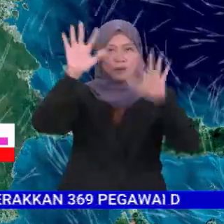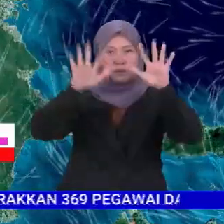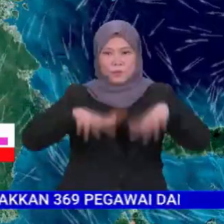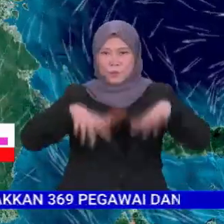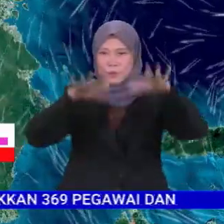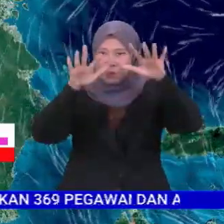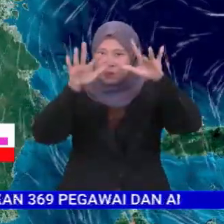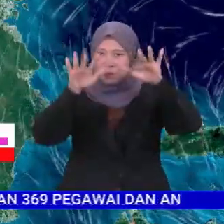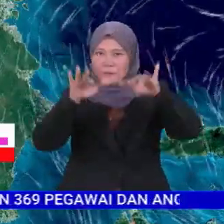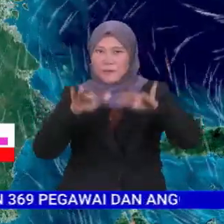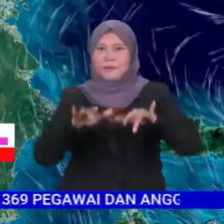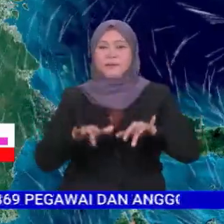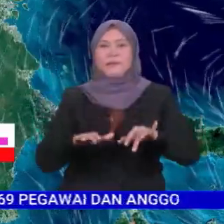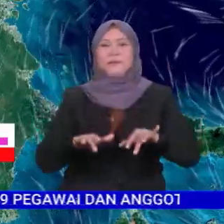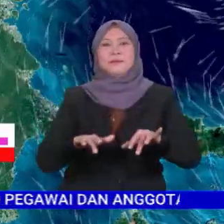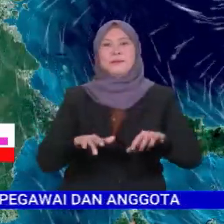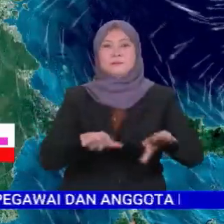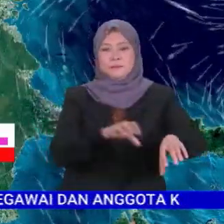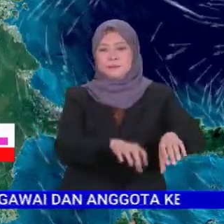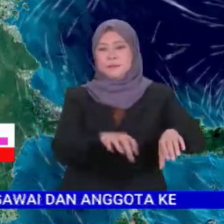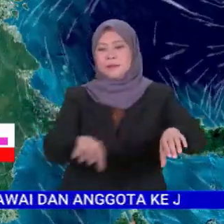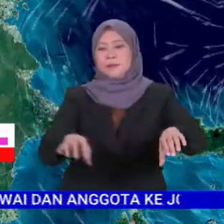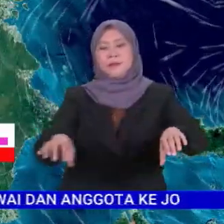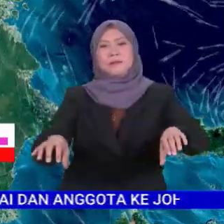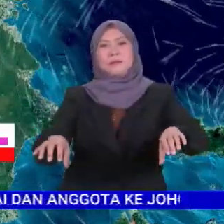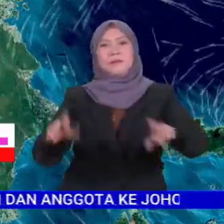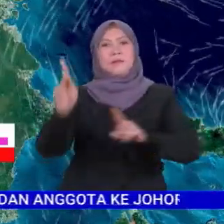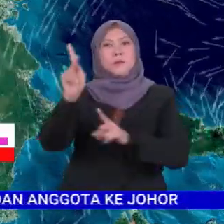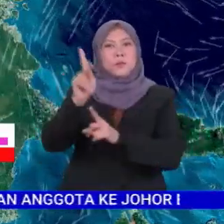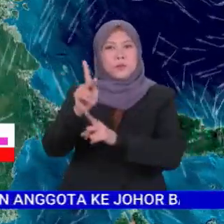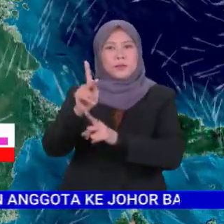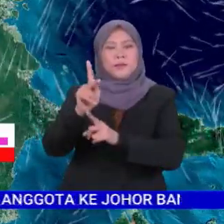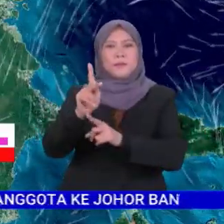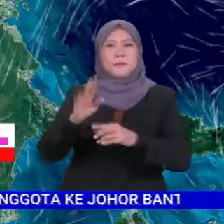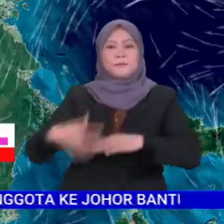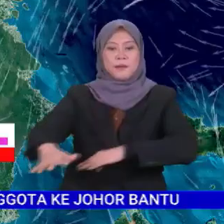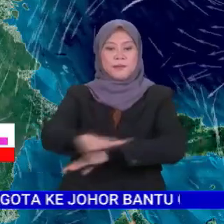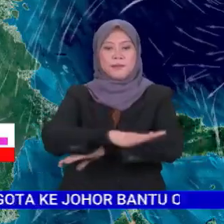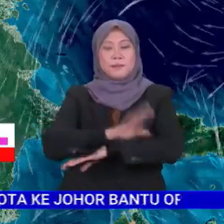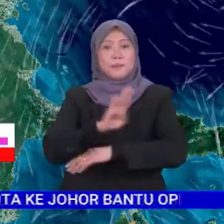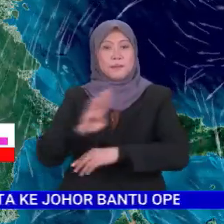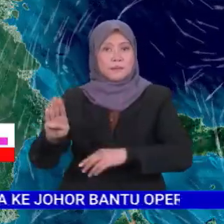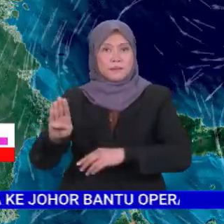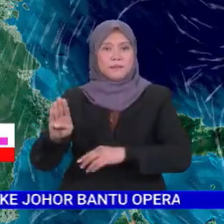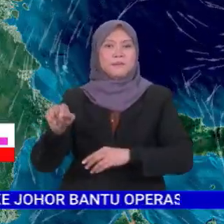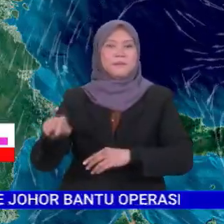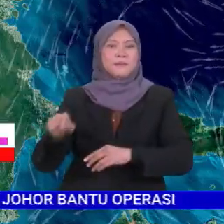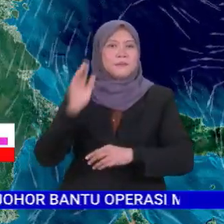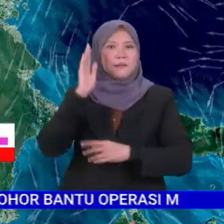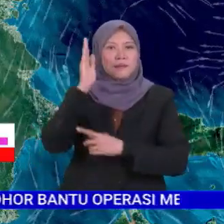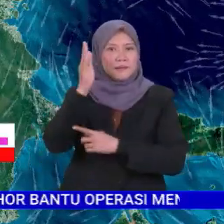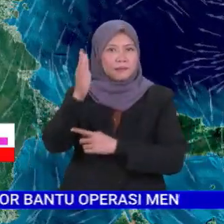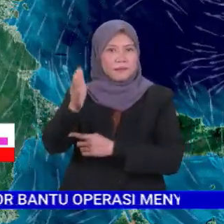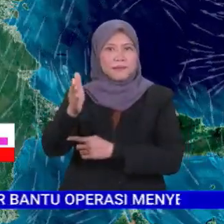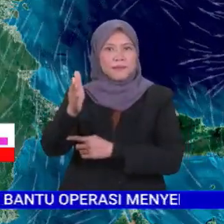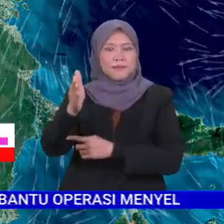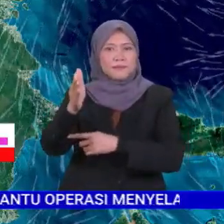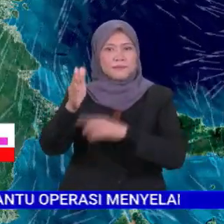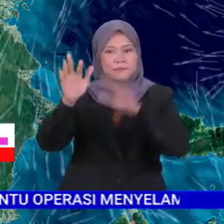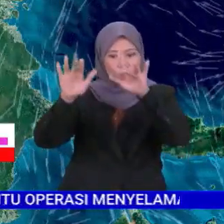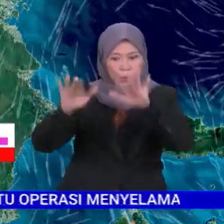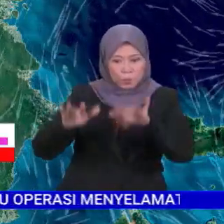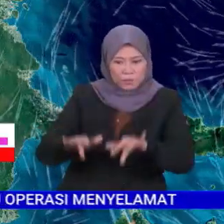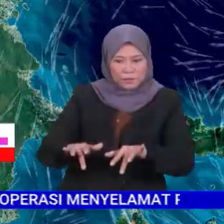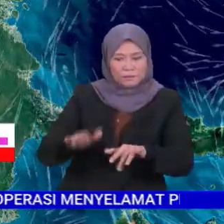hujan renyai kini hanya berlaku di beberapa bahagian iaitu di sekitar Kudat, Pantai Barat dan pedalaman negeri berkenaan yang dijangka akan beransur reda